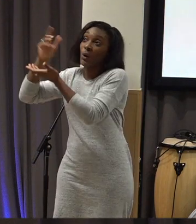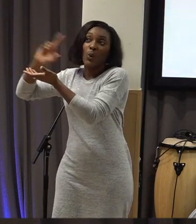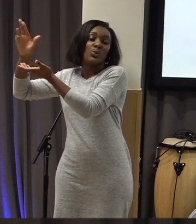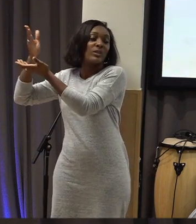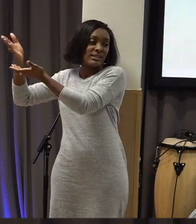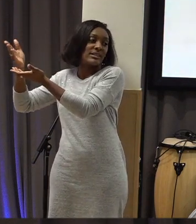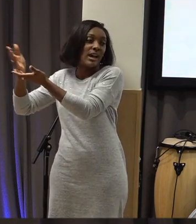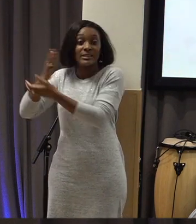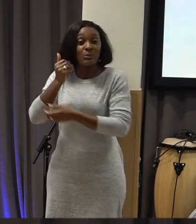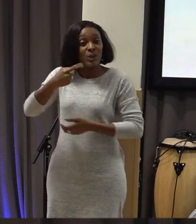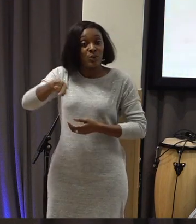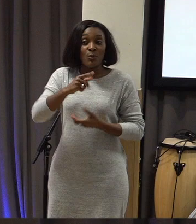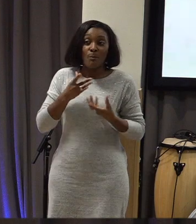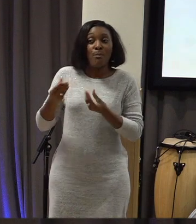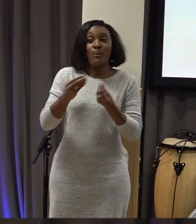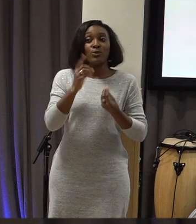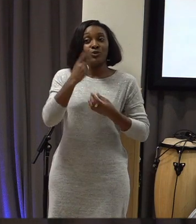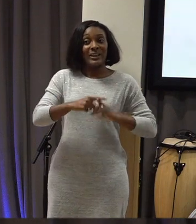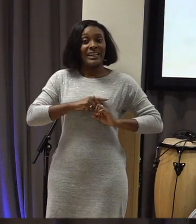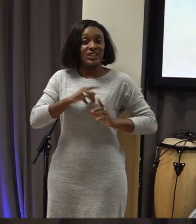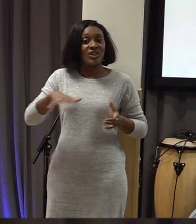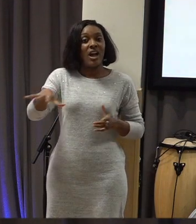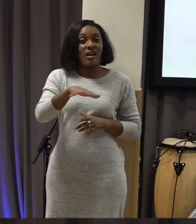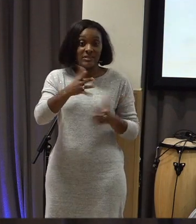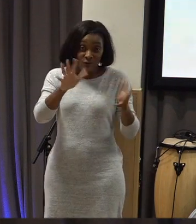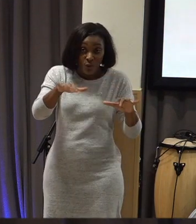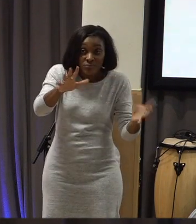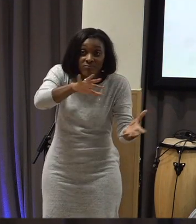tant que peuple de Dieu, nous devons rendre le peuple de Dieu à Dieu.